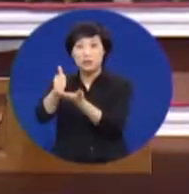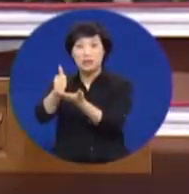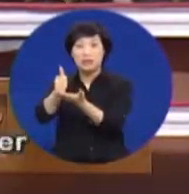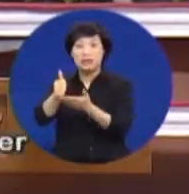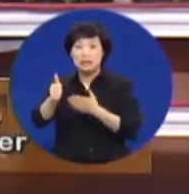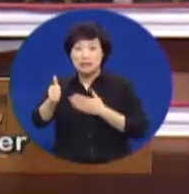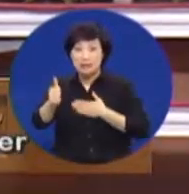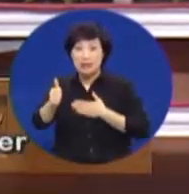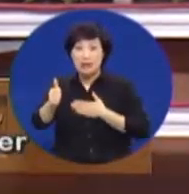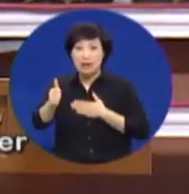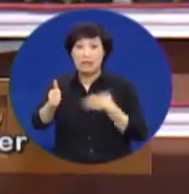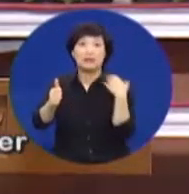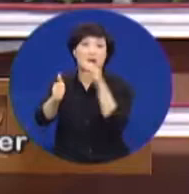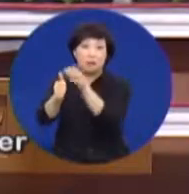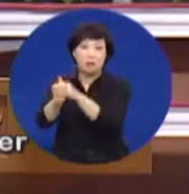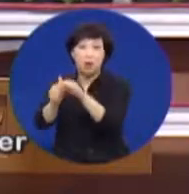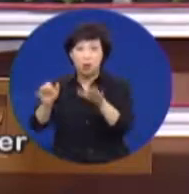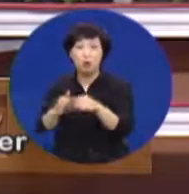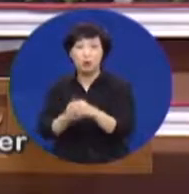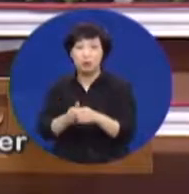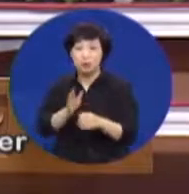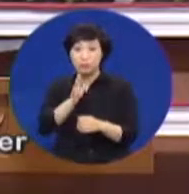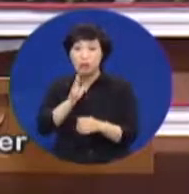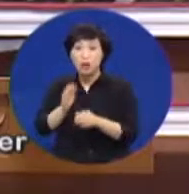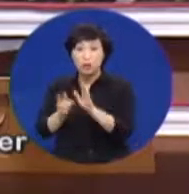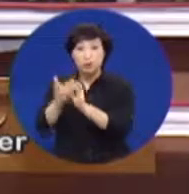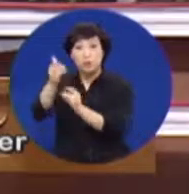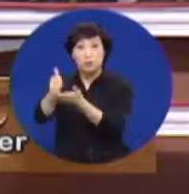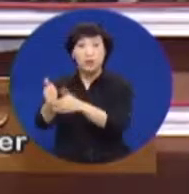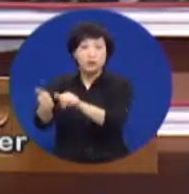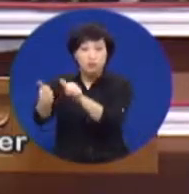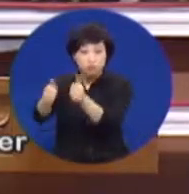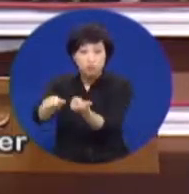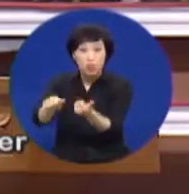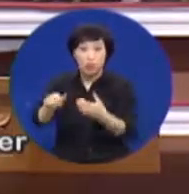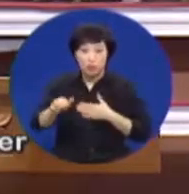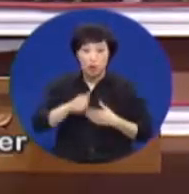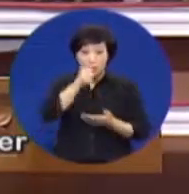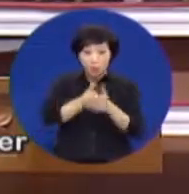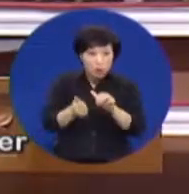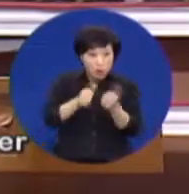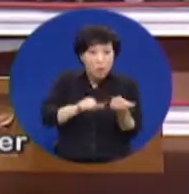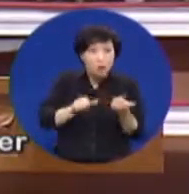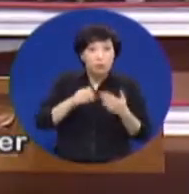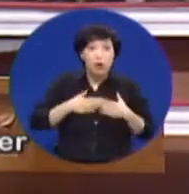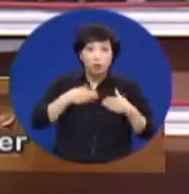진짜 죽어서 나를 죄와 사망과 지옥에서 구원했다는 사실이 믿어질 때